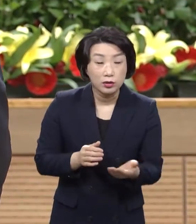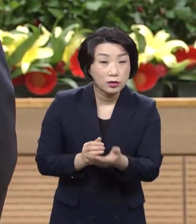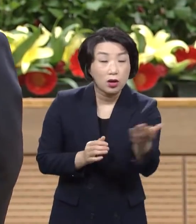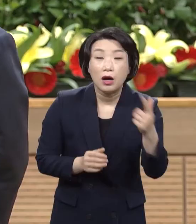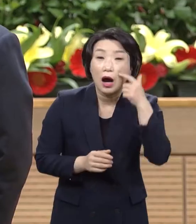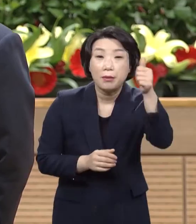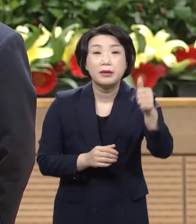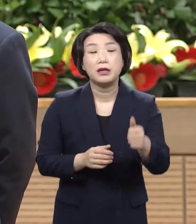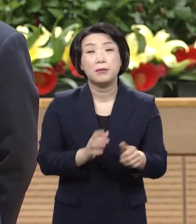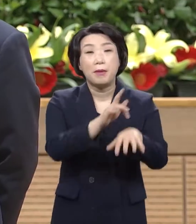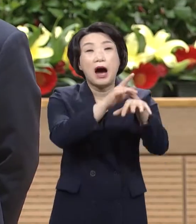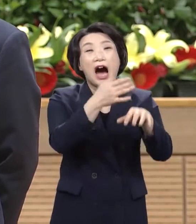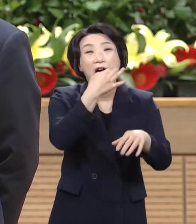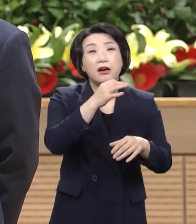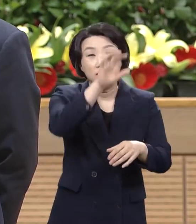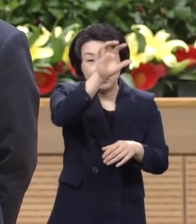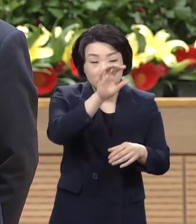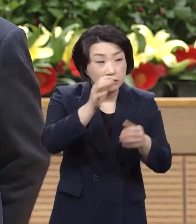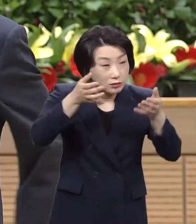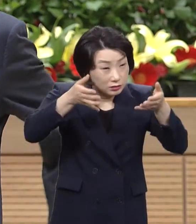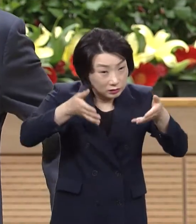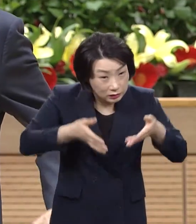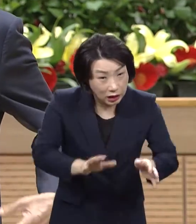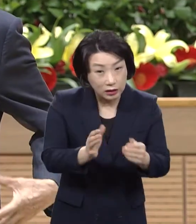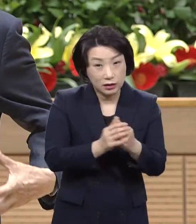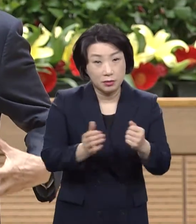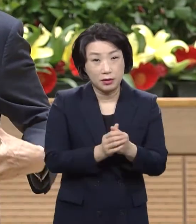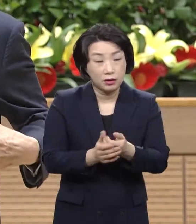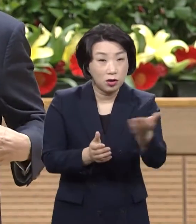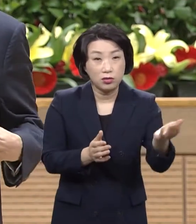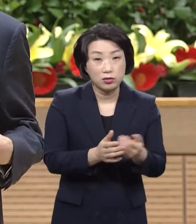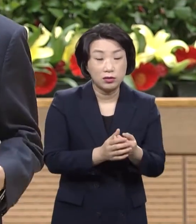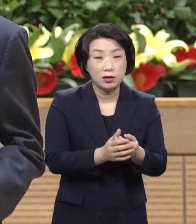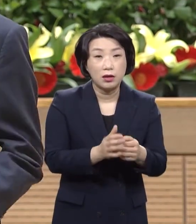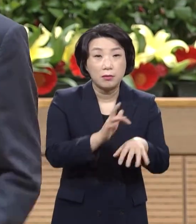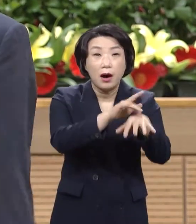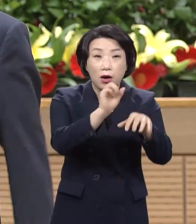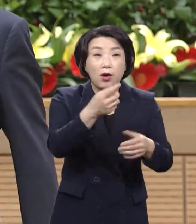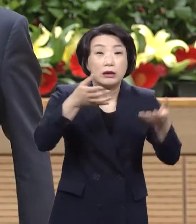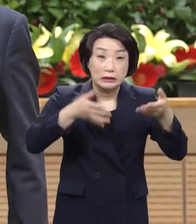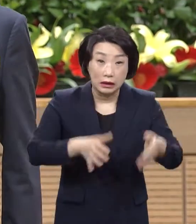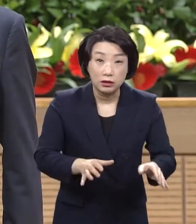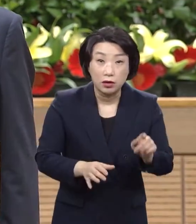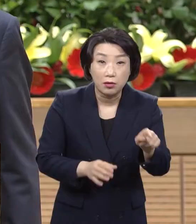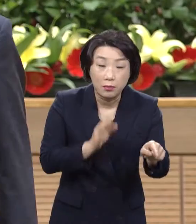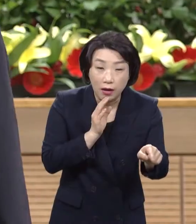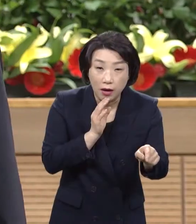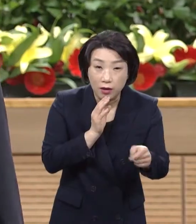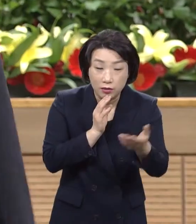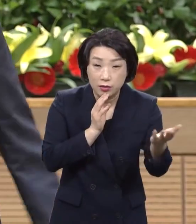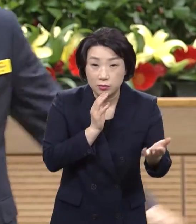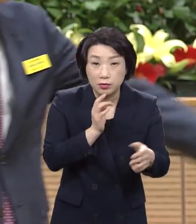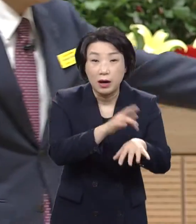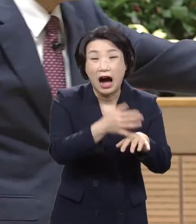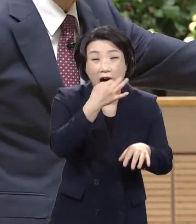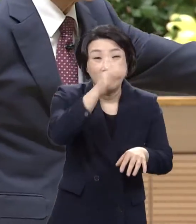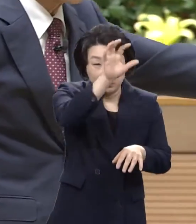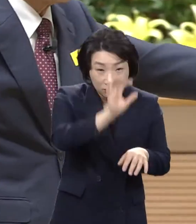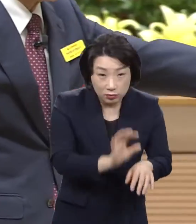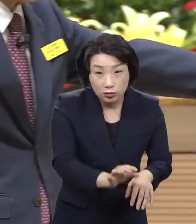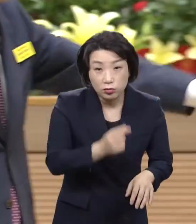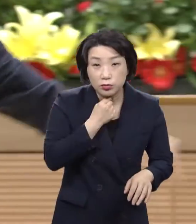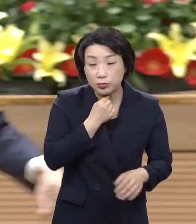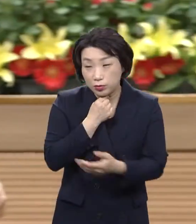너희는 너희 애비 마귀에게서 났으니 이 얘기를 그냥